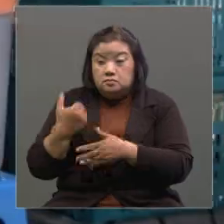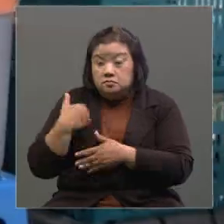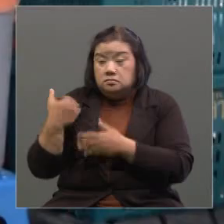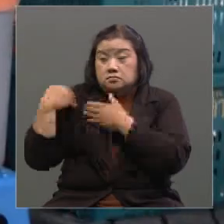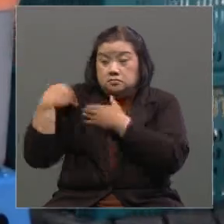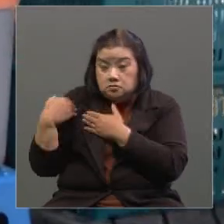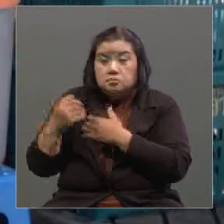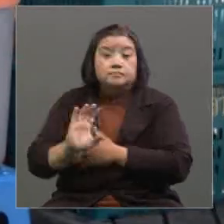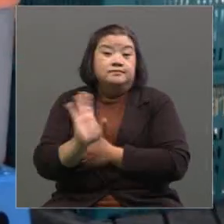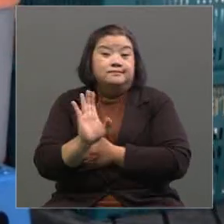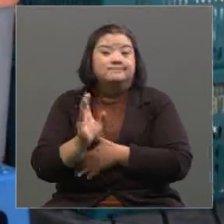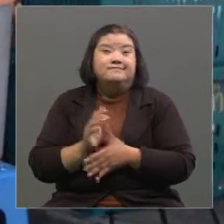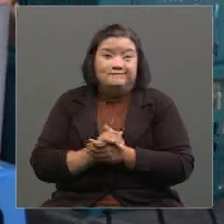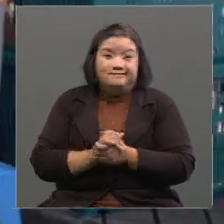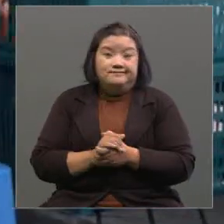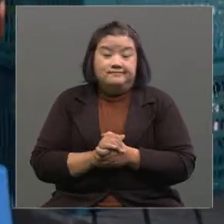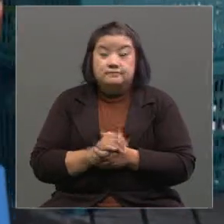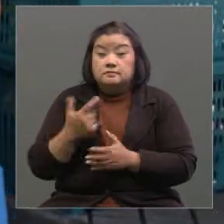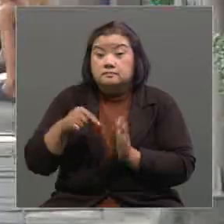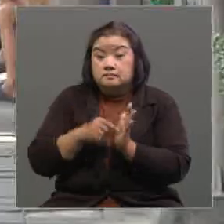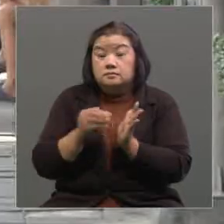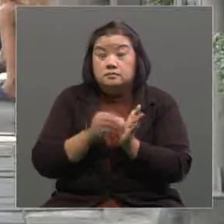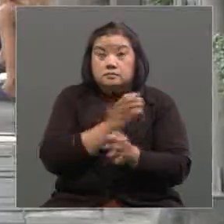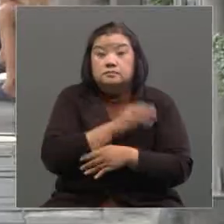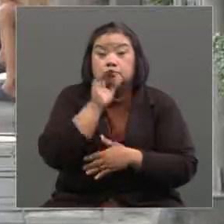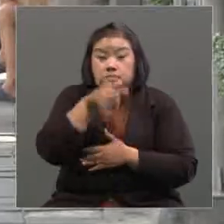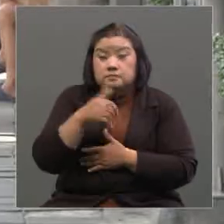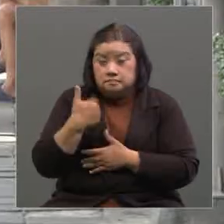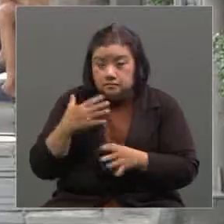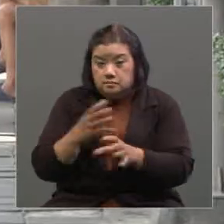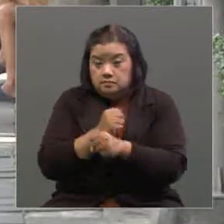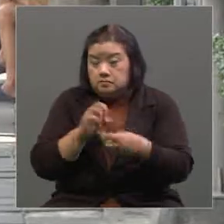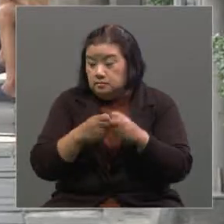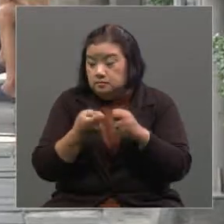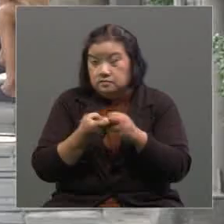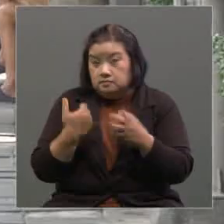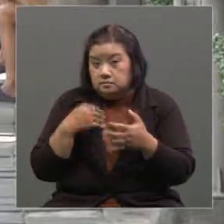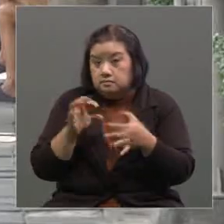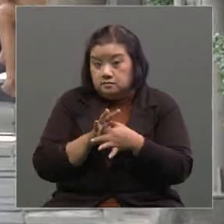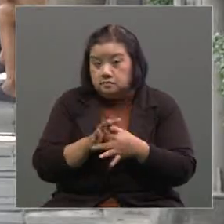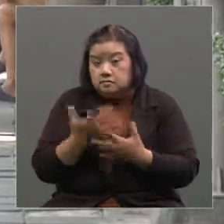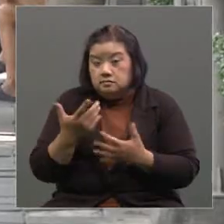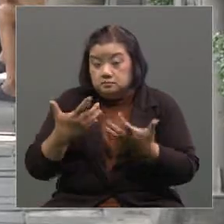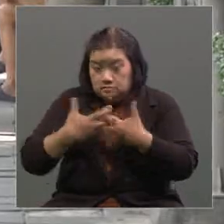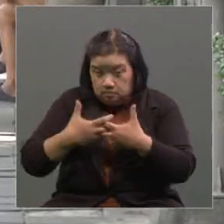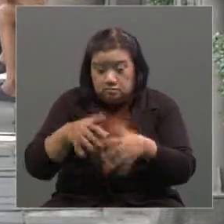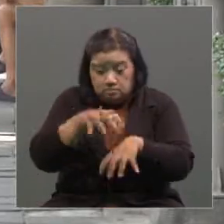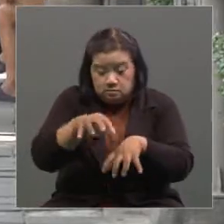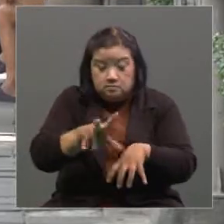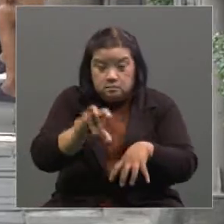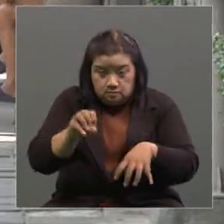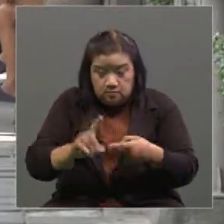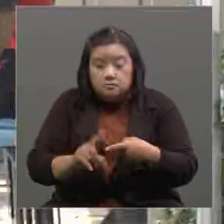ใช้จ่ายที่เพิ่มมากขึ้นขณะที่กทม.เองก็มีการรายงานการแก้ปัญหาฝุ่นทั้งการตรวจสอบโรงงาน350